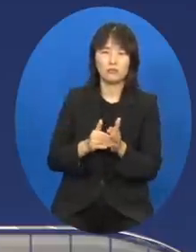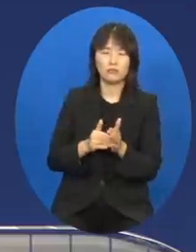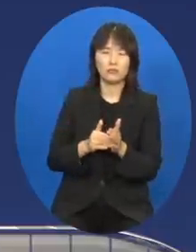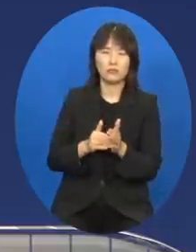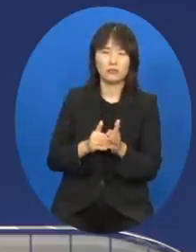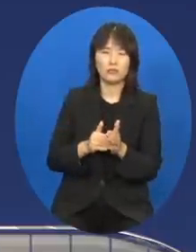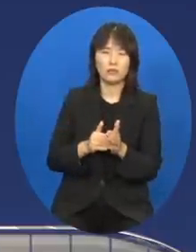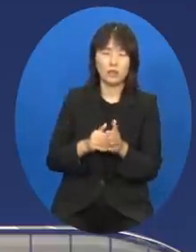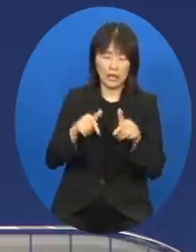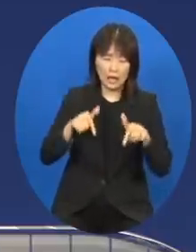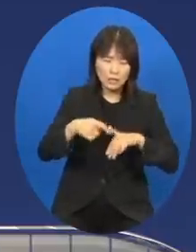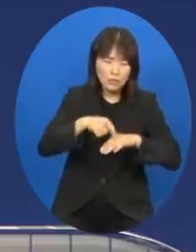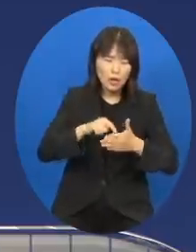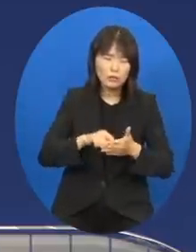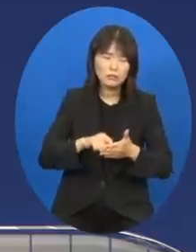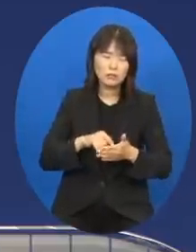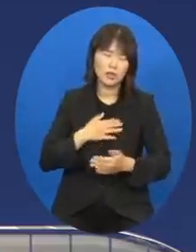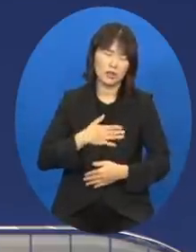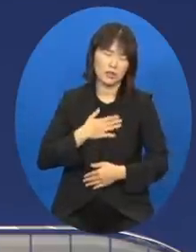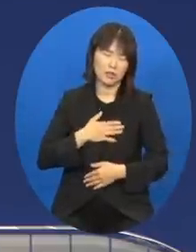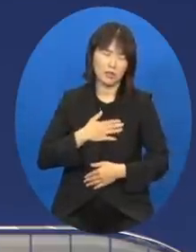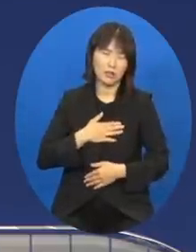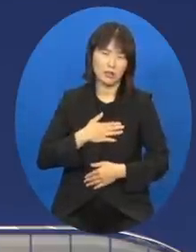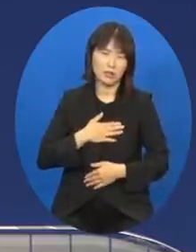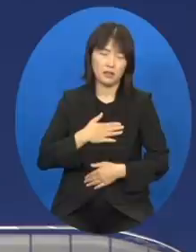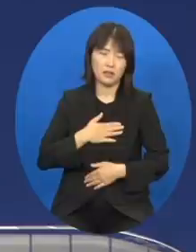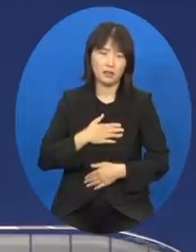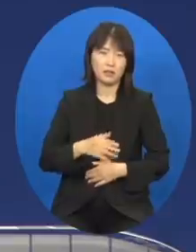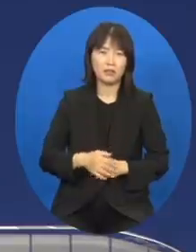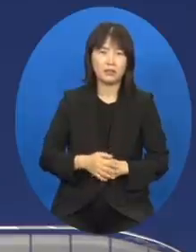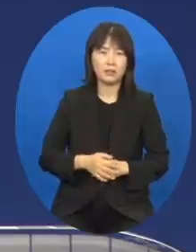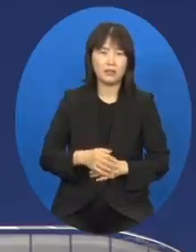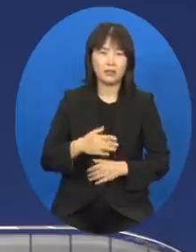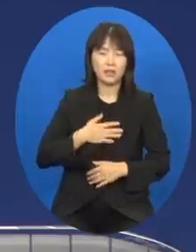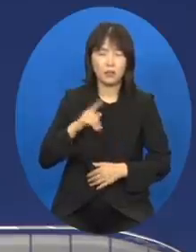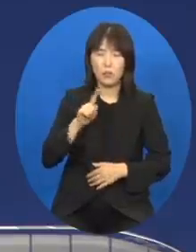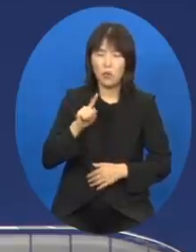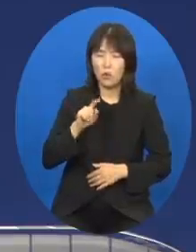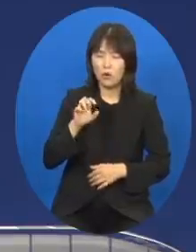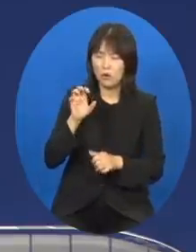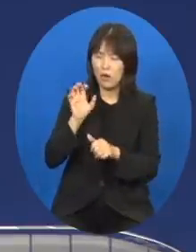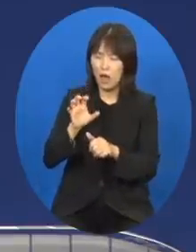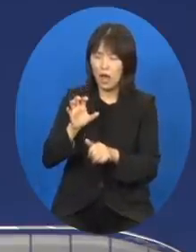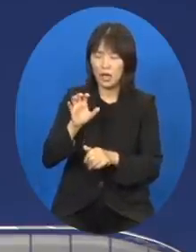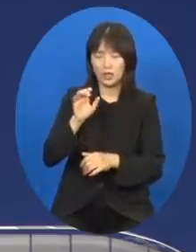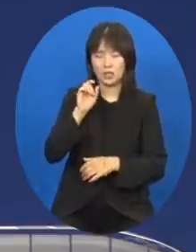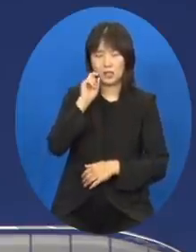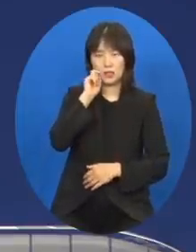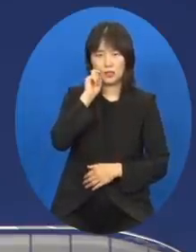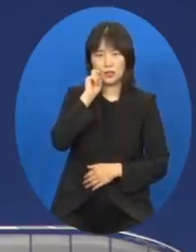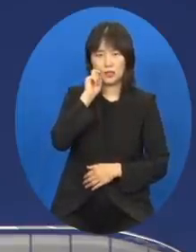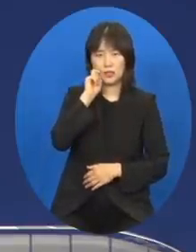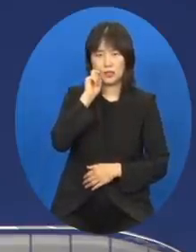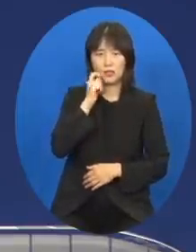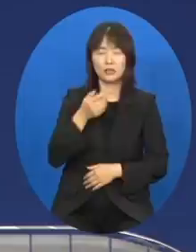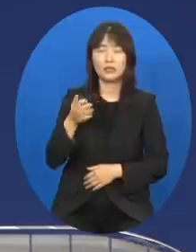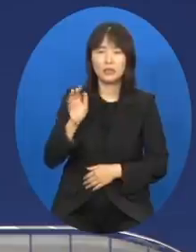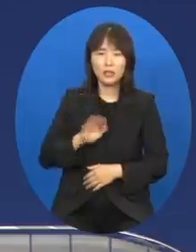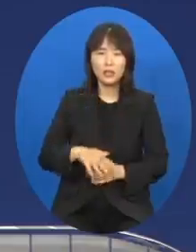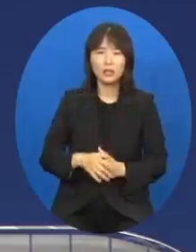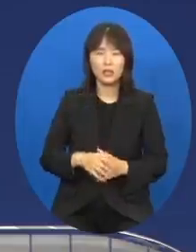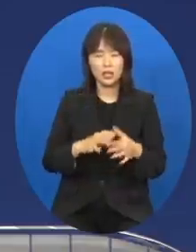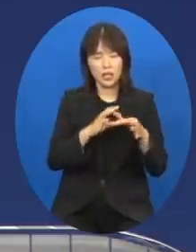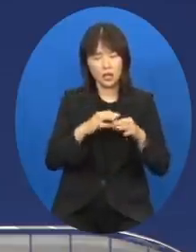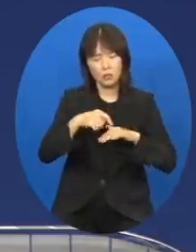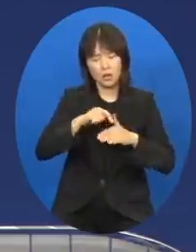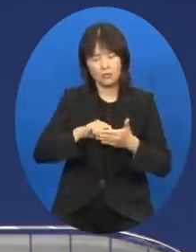그 심정은 충분히 이해가 되니까 제가 뭐라고 말은 못하겠어요. 그런데 계속